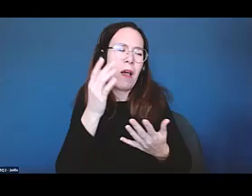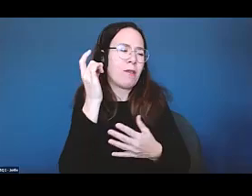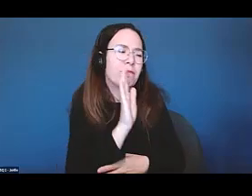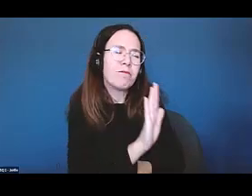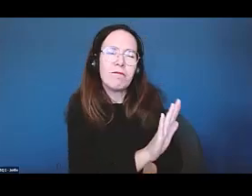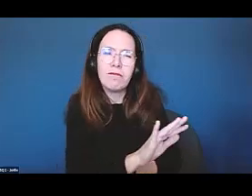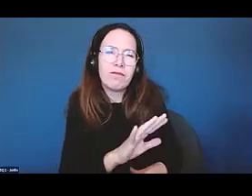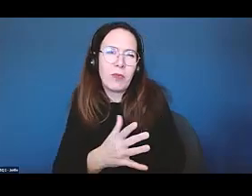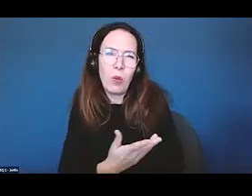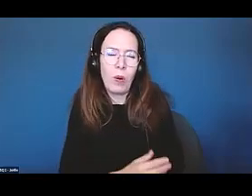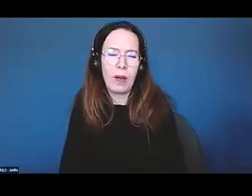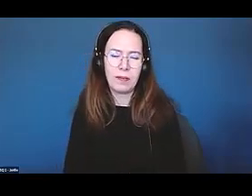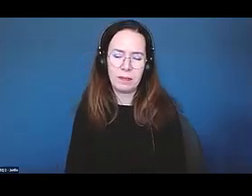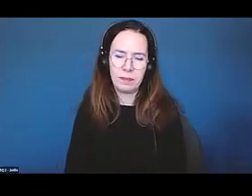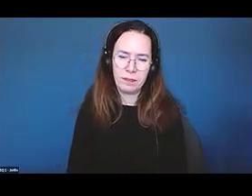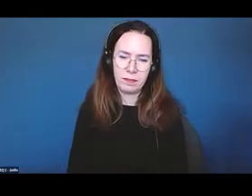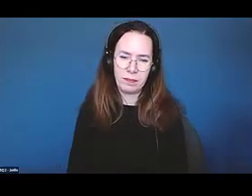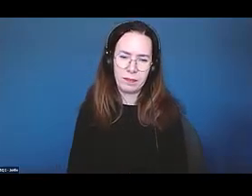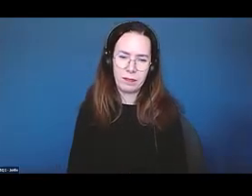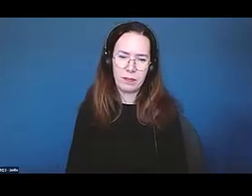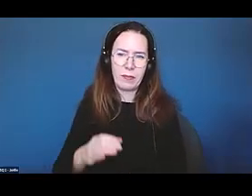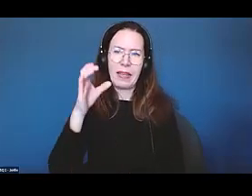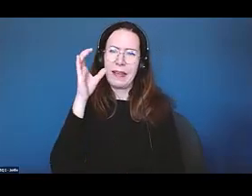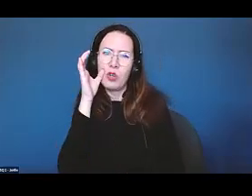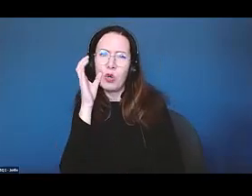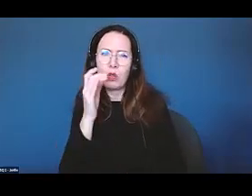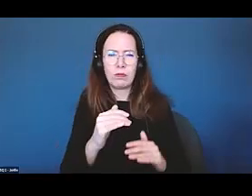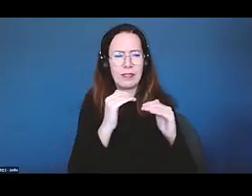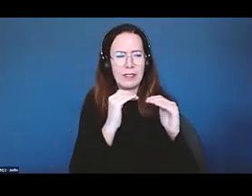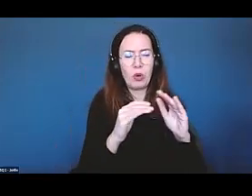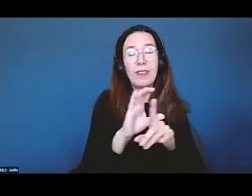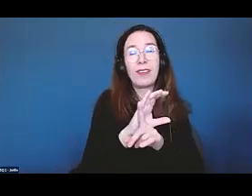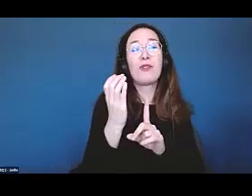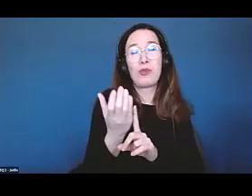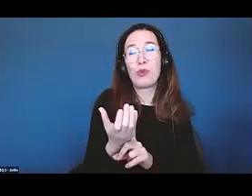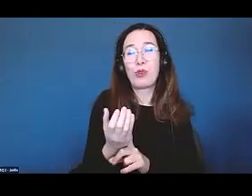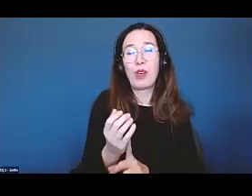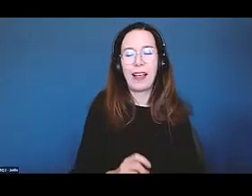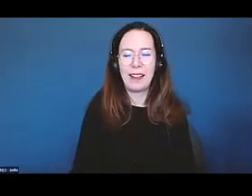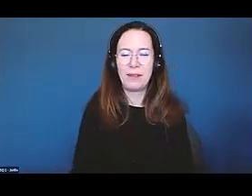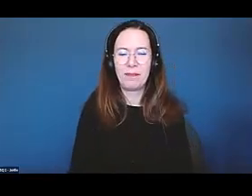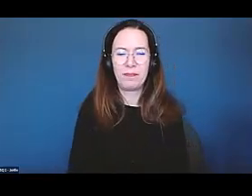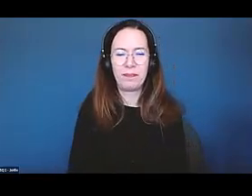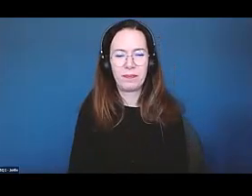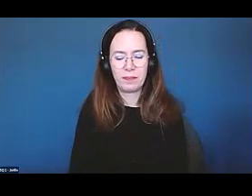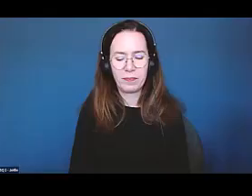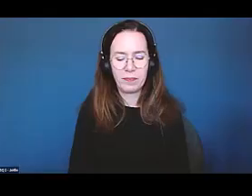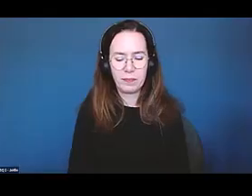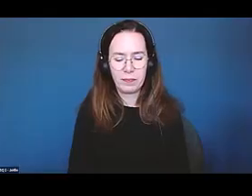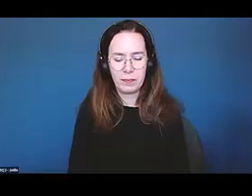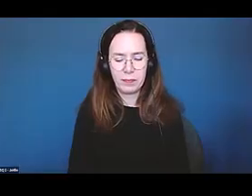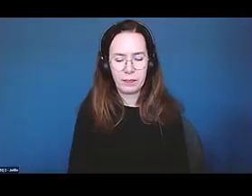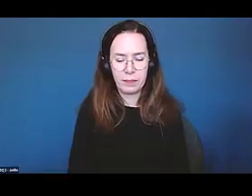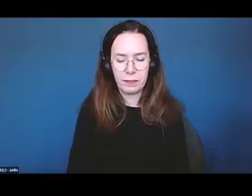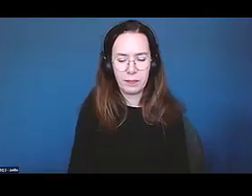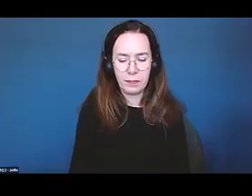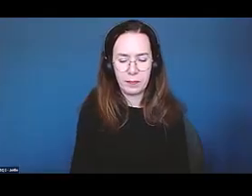Et il faut donc égaler l'écoute à la sécurité culturelle.